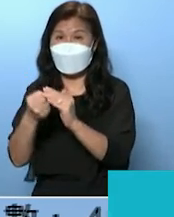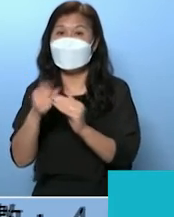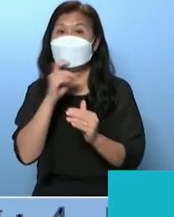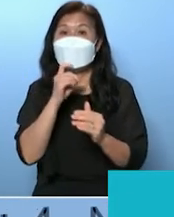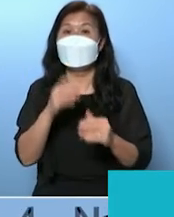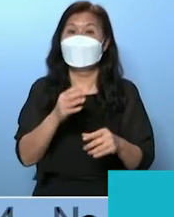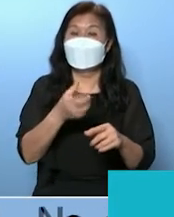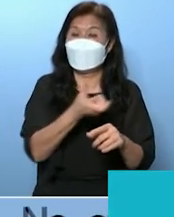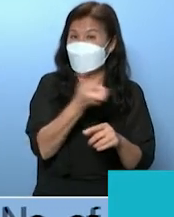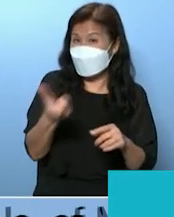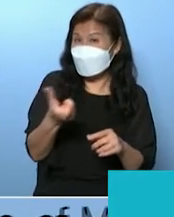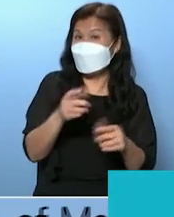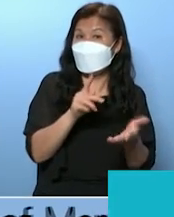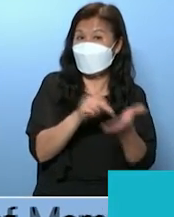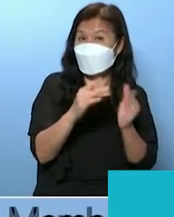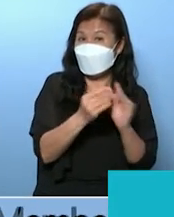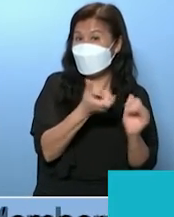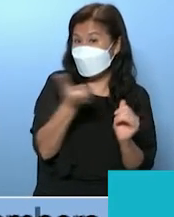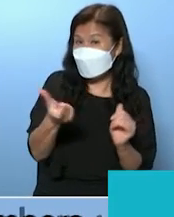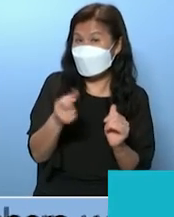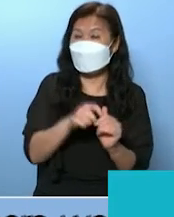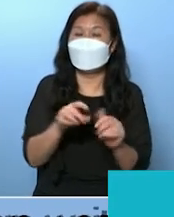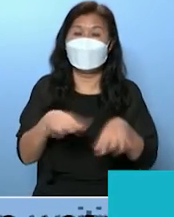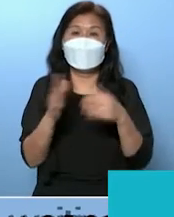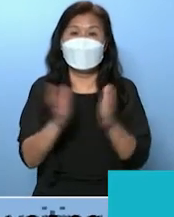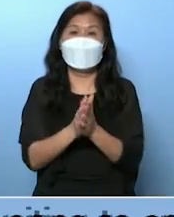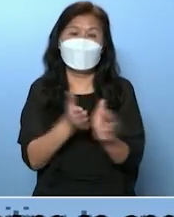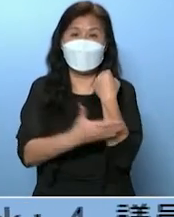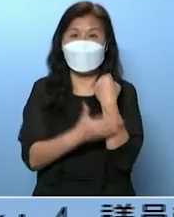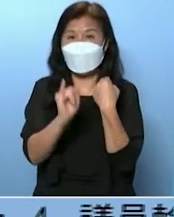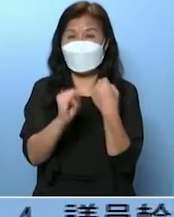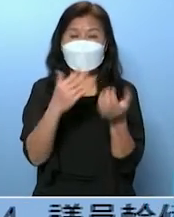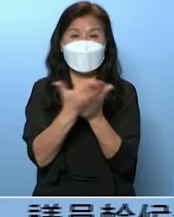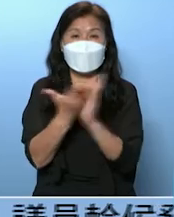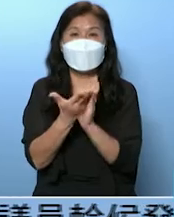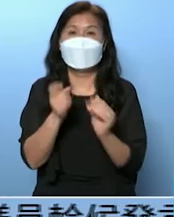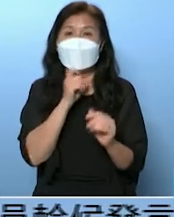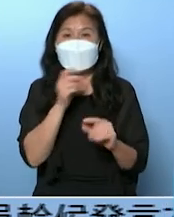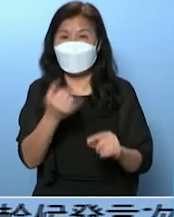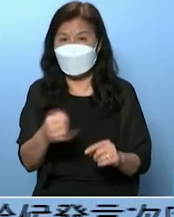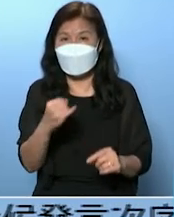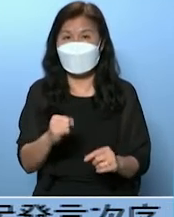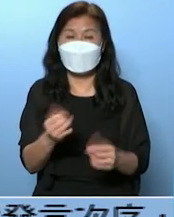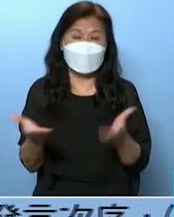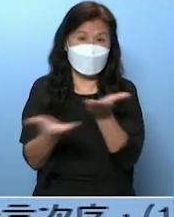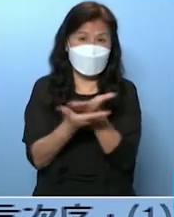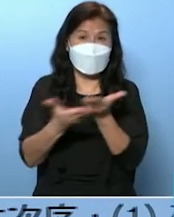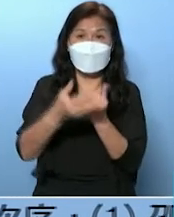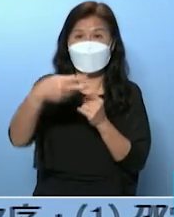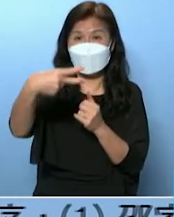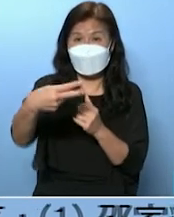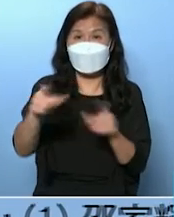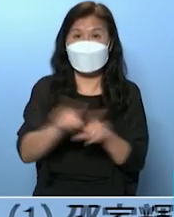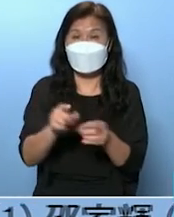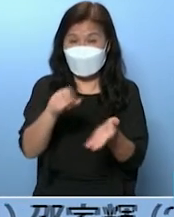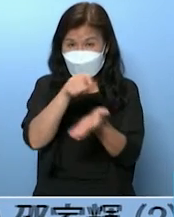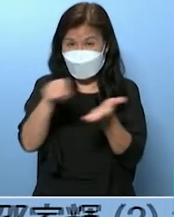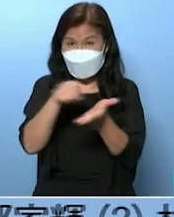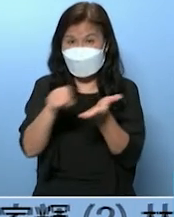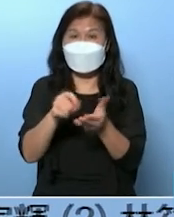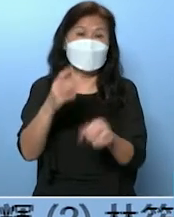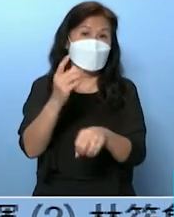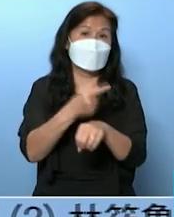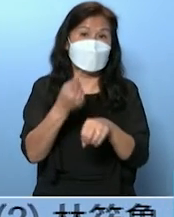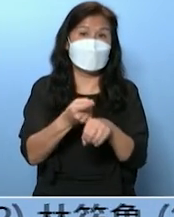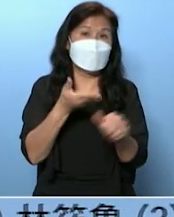未繳付的租金採取追討欠租的行動。條例草案的附表第二部是載列了暫緩